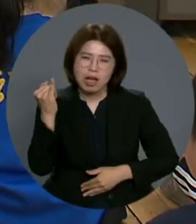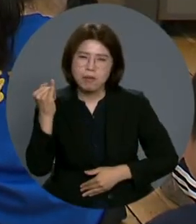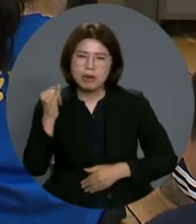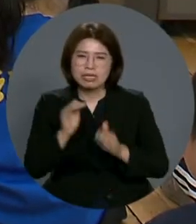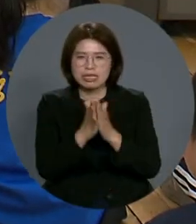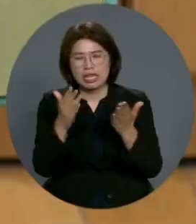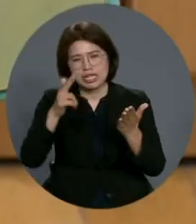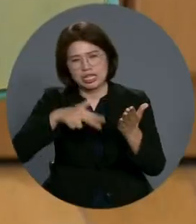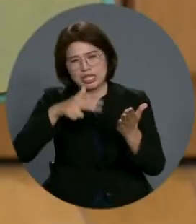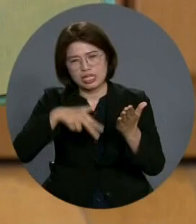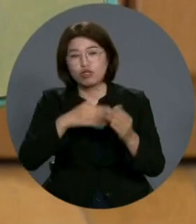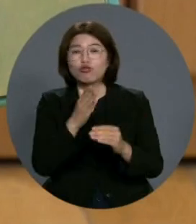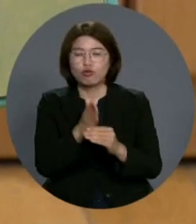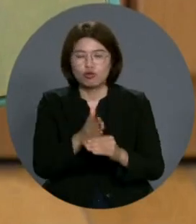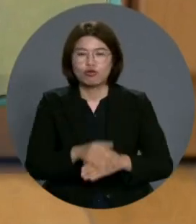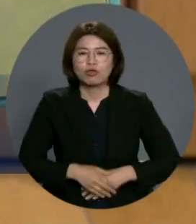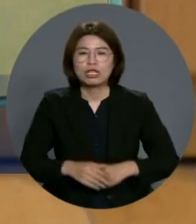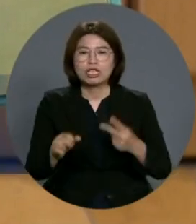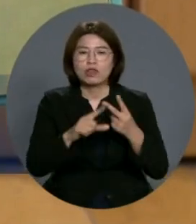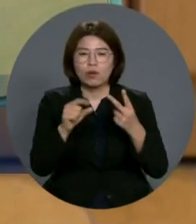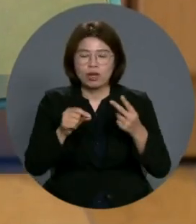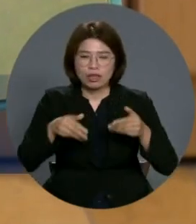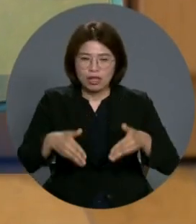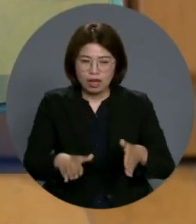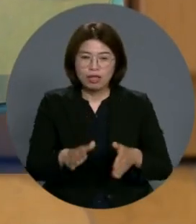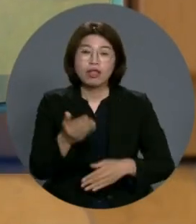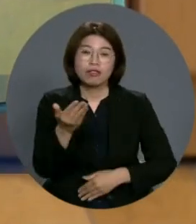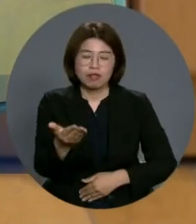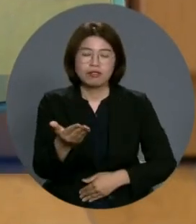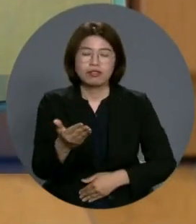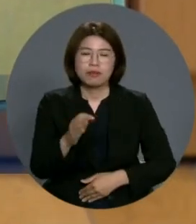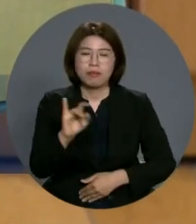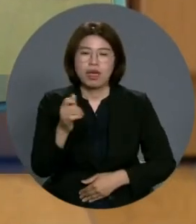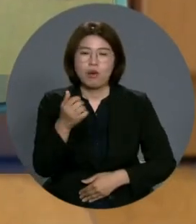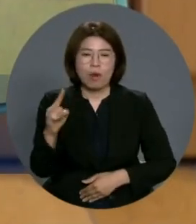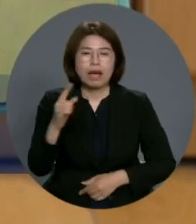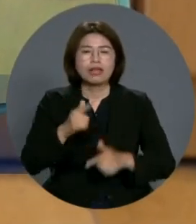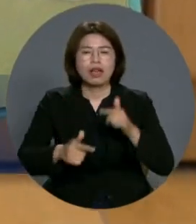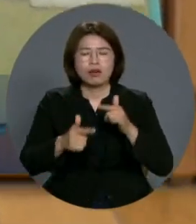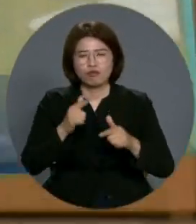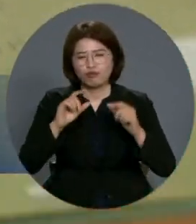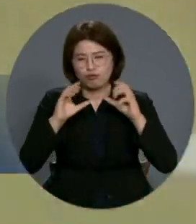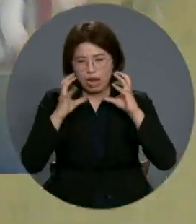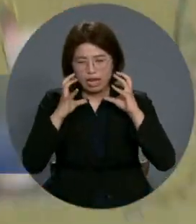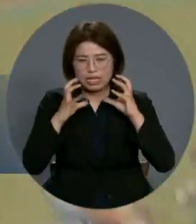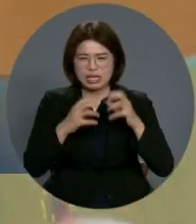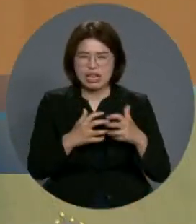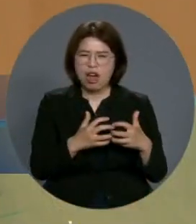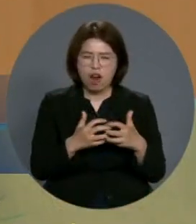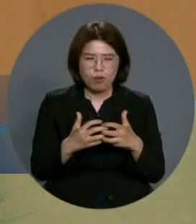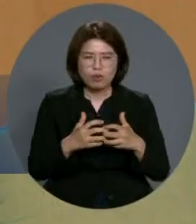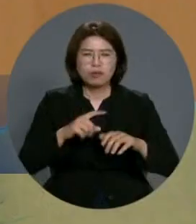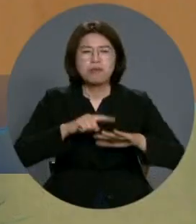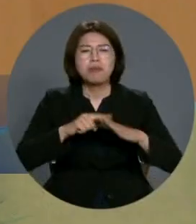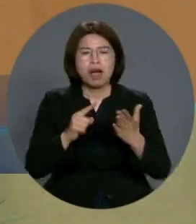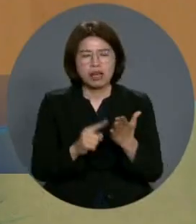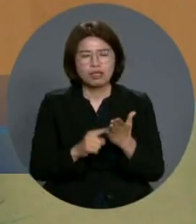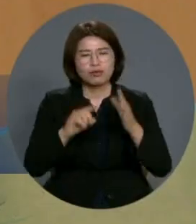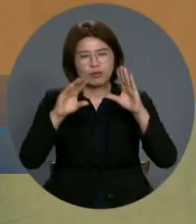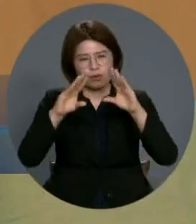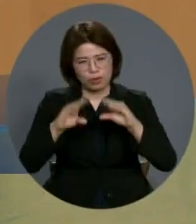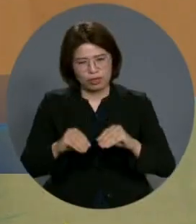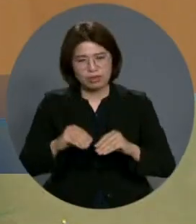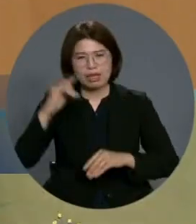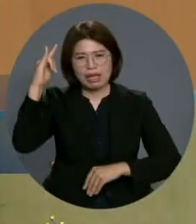있습니다. 2월에 태어난 너는 매화나무 아이, 얼어붙은 마음을 녹이는